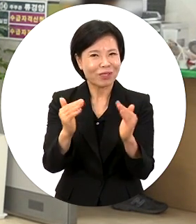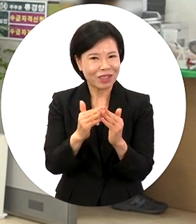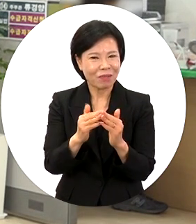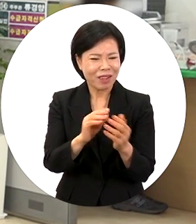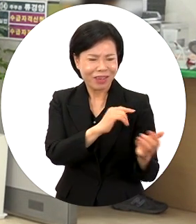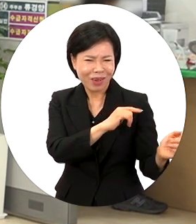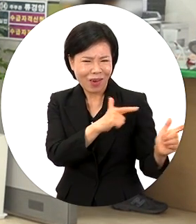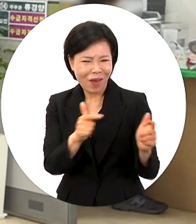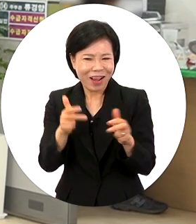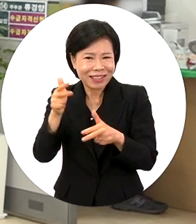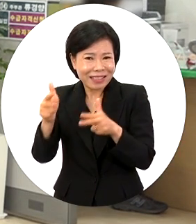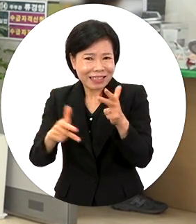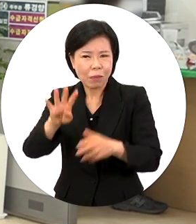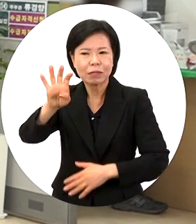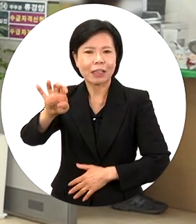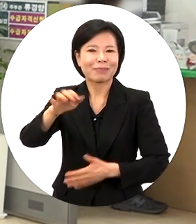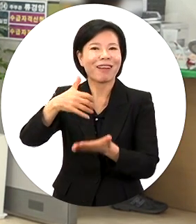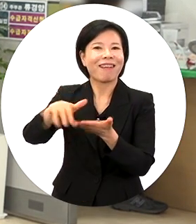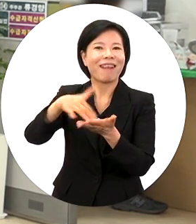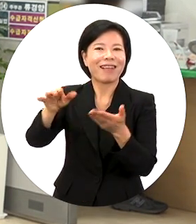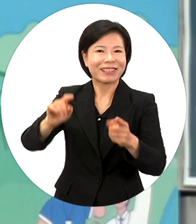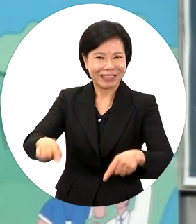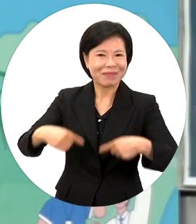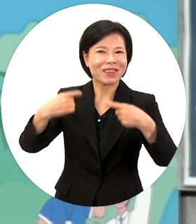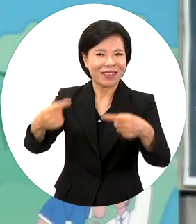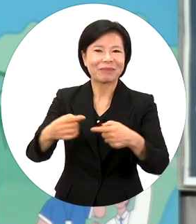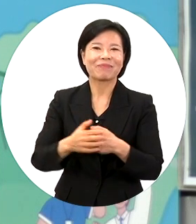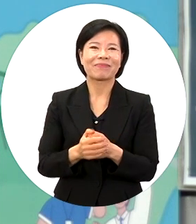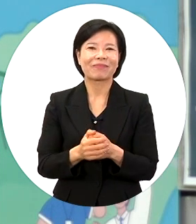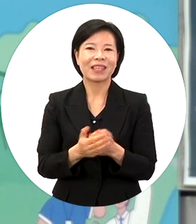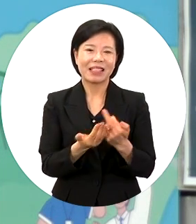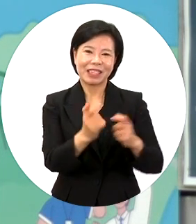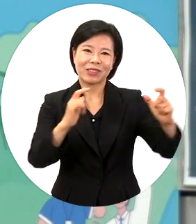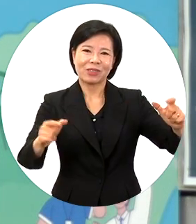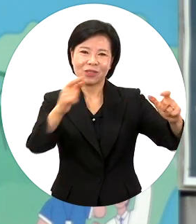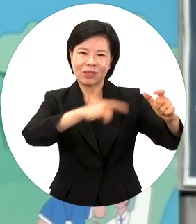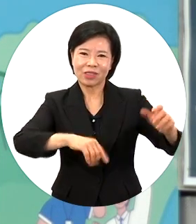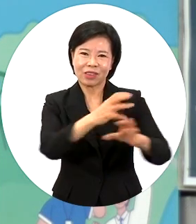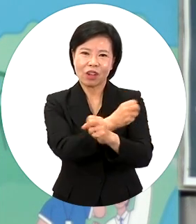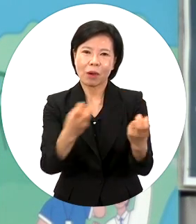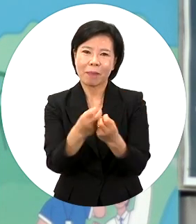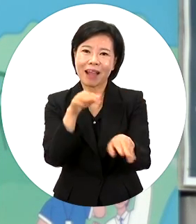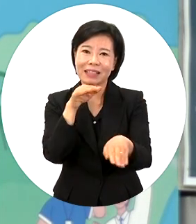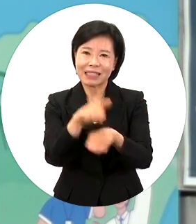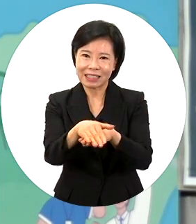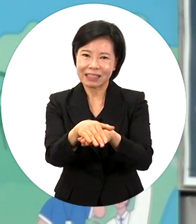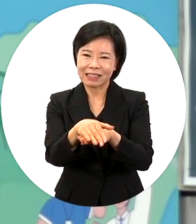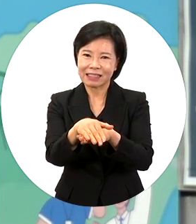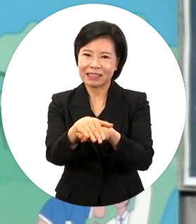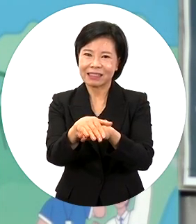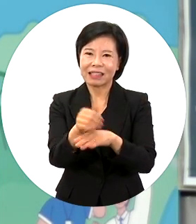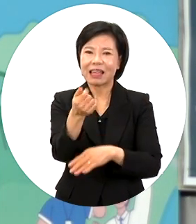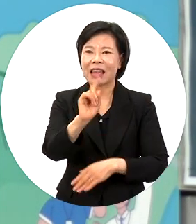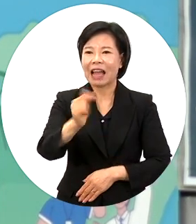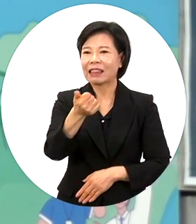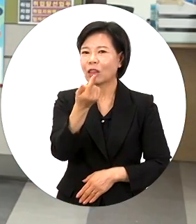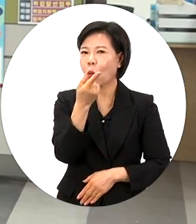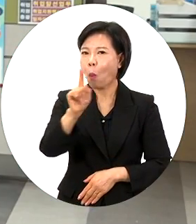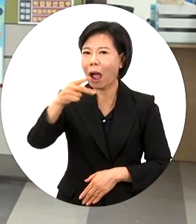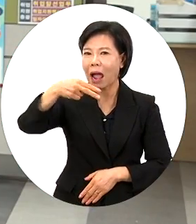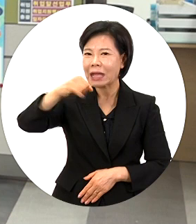커피 전문점 등 다양한 업종의 40여 개 기업이 참여합니다. 제주 지역 협약형 특성화고